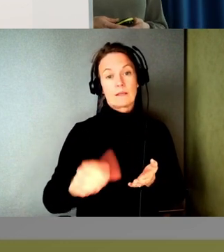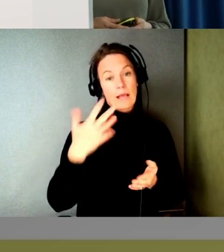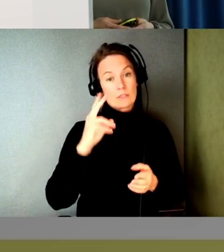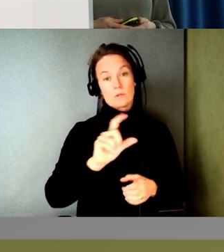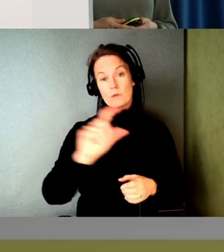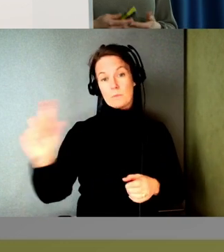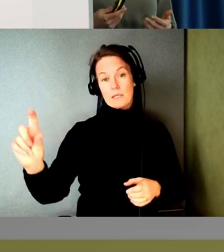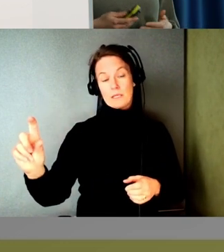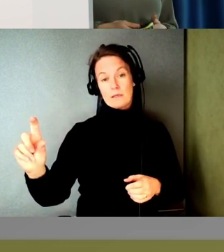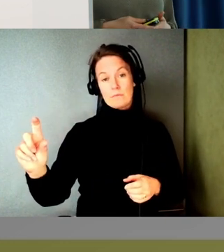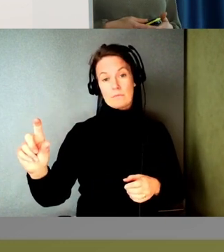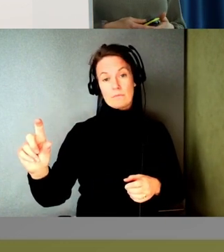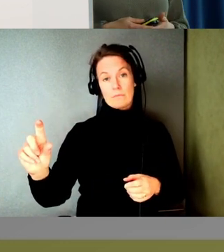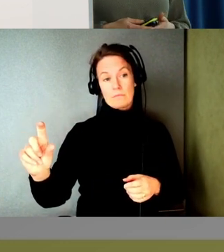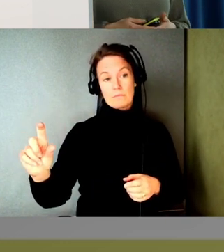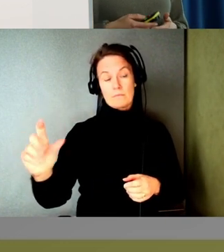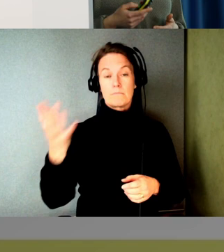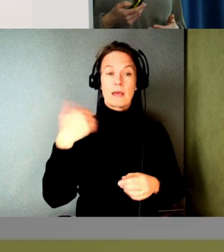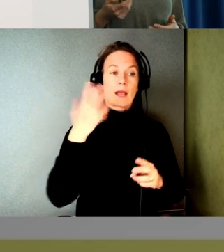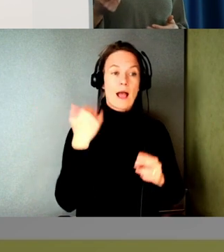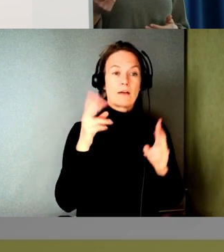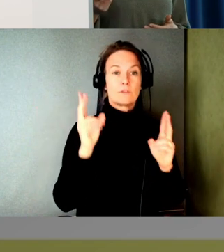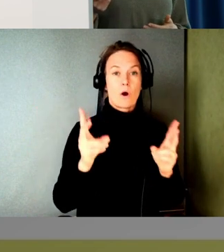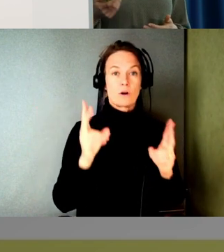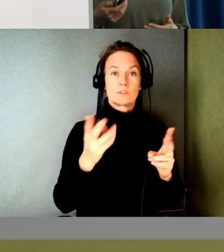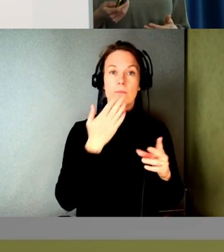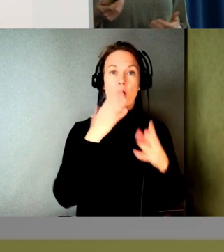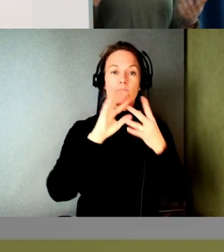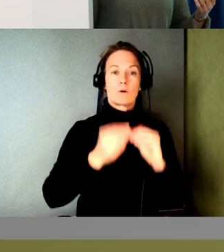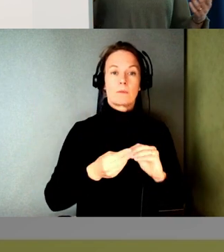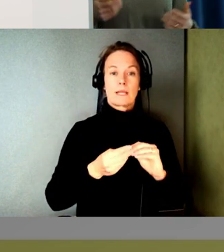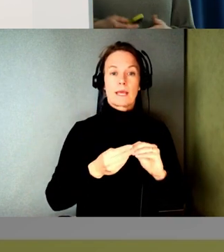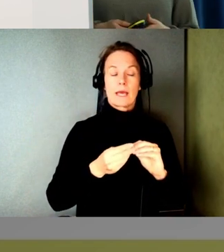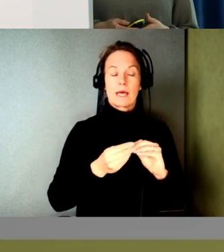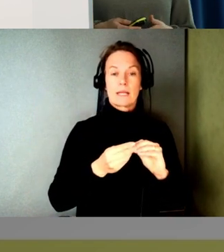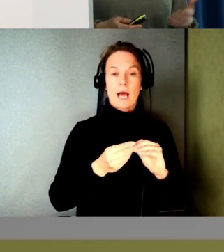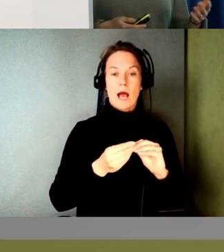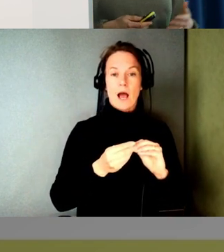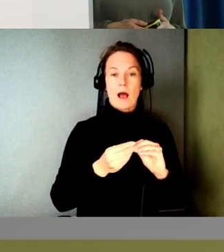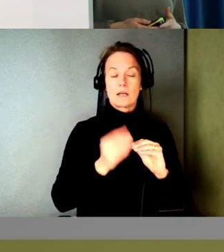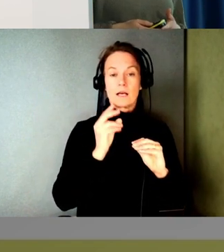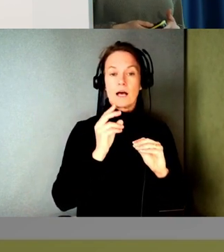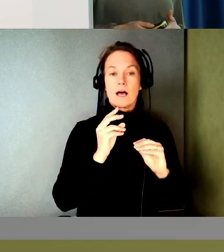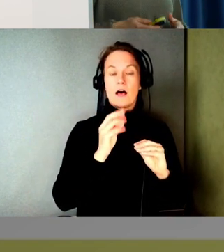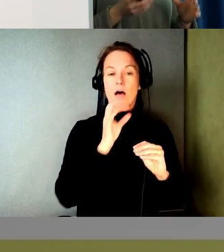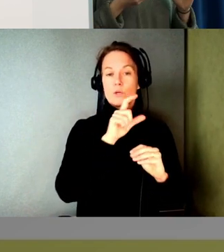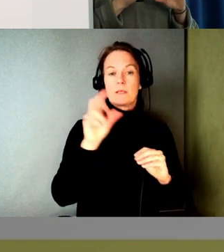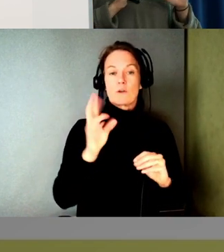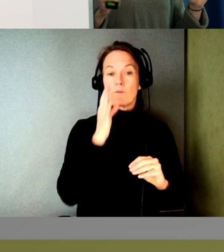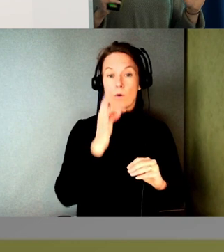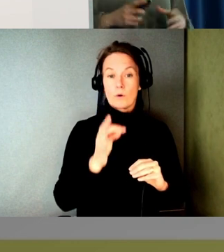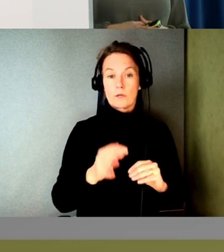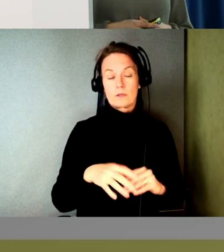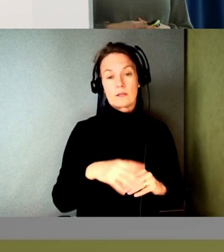eh men det kan också vara aktuellt att formulera rubrikerna som frågor som användaren kan tänkas ha Och då